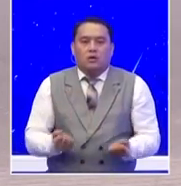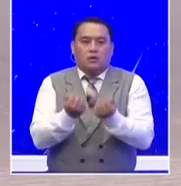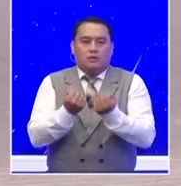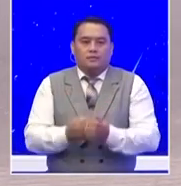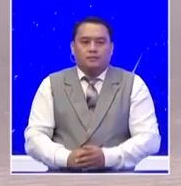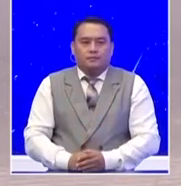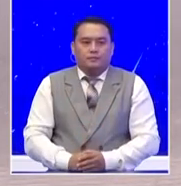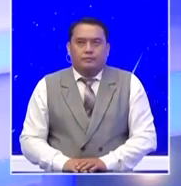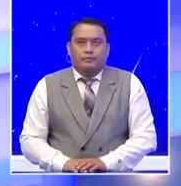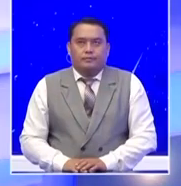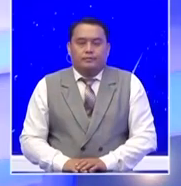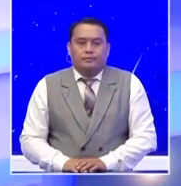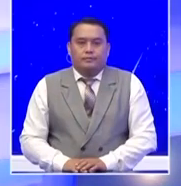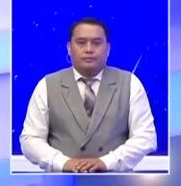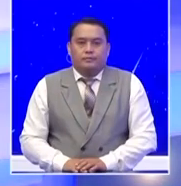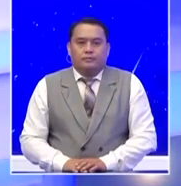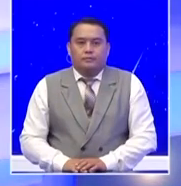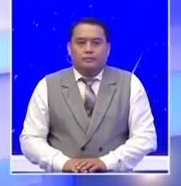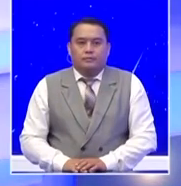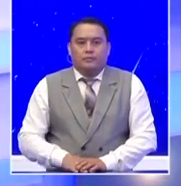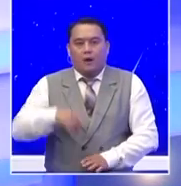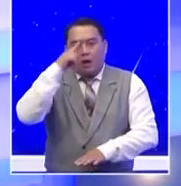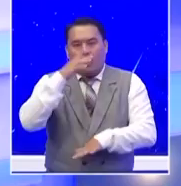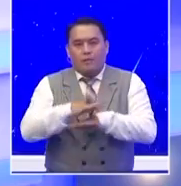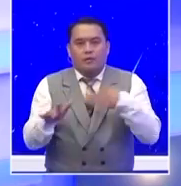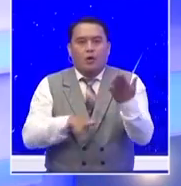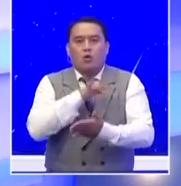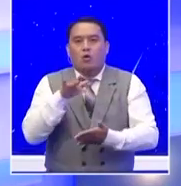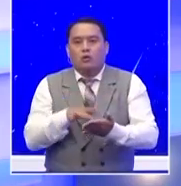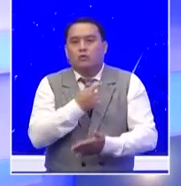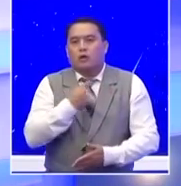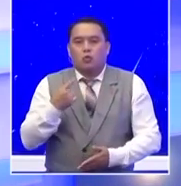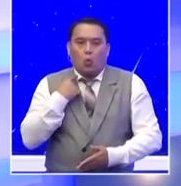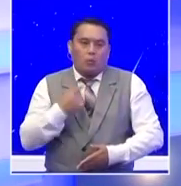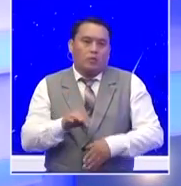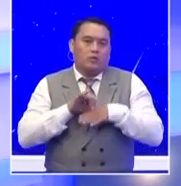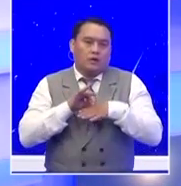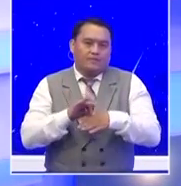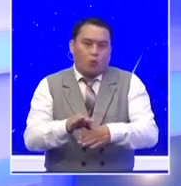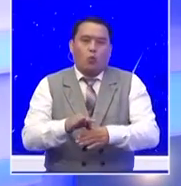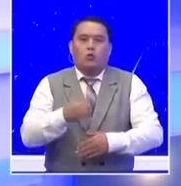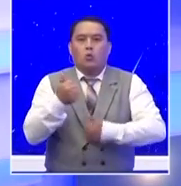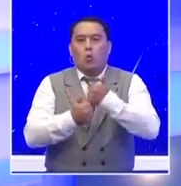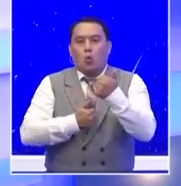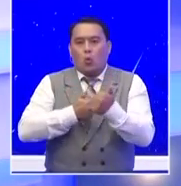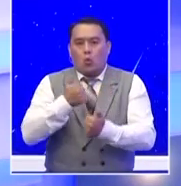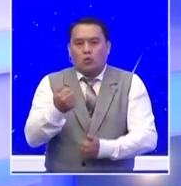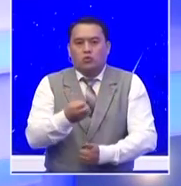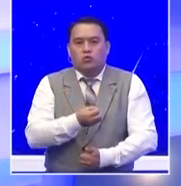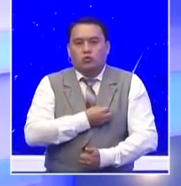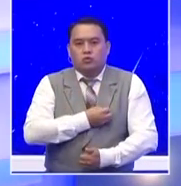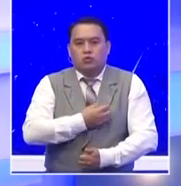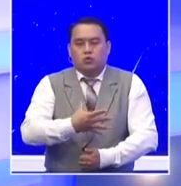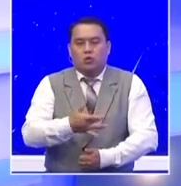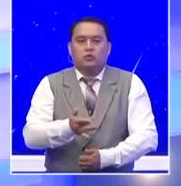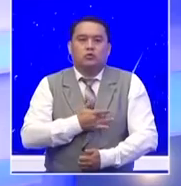содействие. В акимате города Талдыкурган подводят итоги ежегодного и ставшего уже традиционным конкурса «Жомарт Журек».